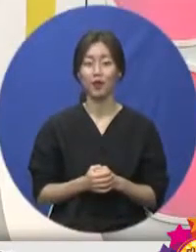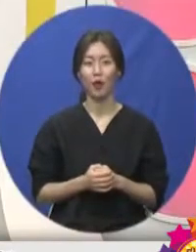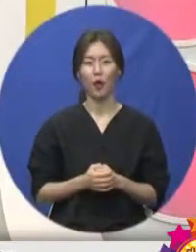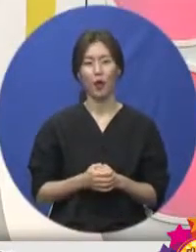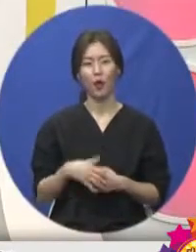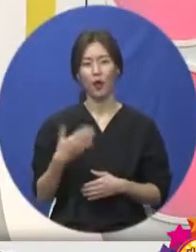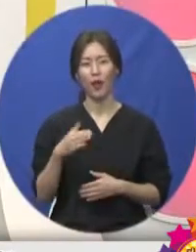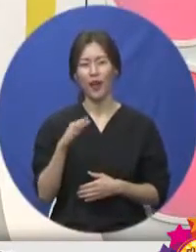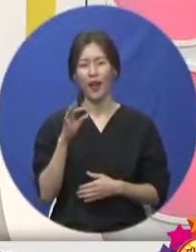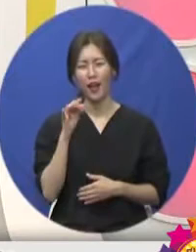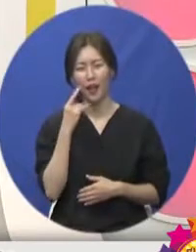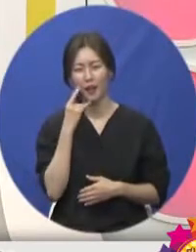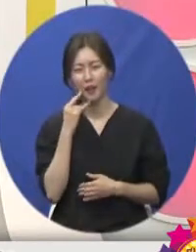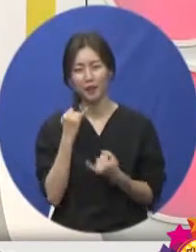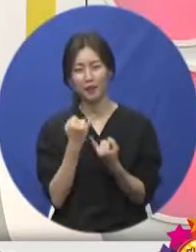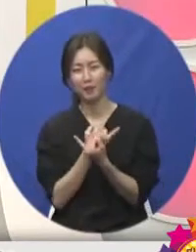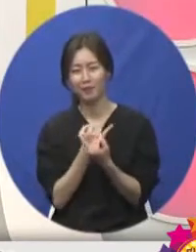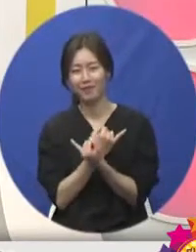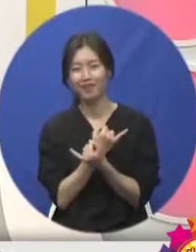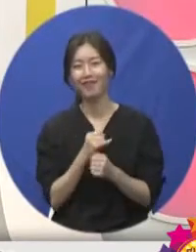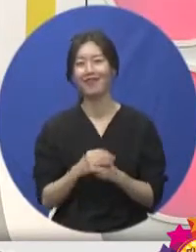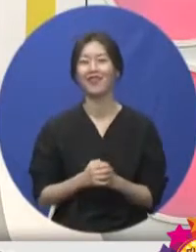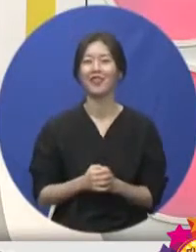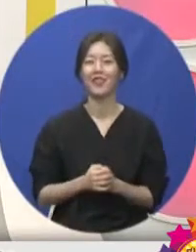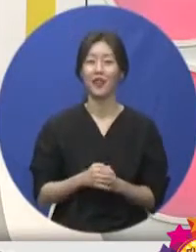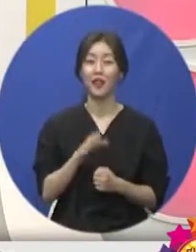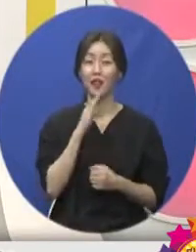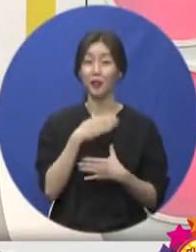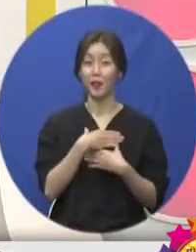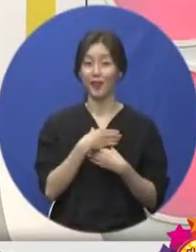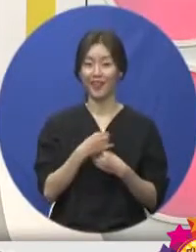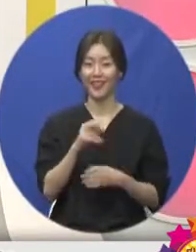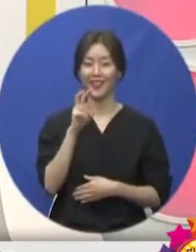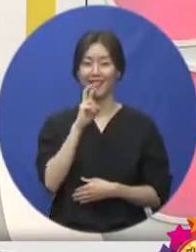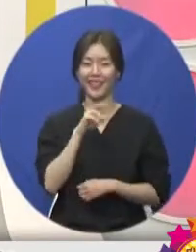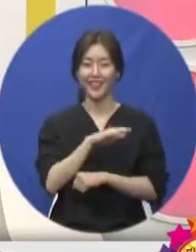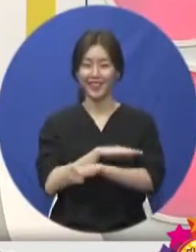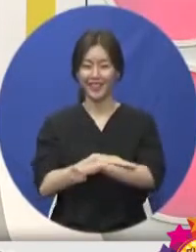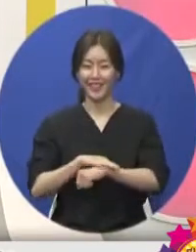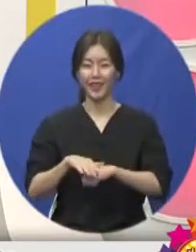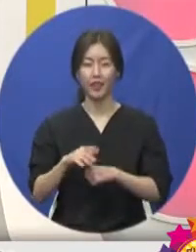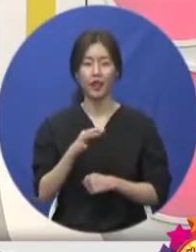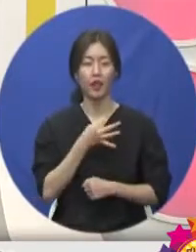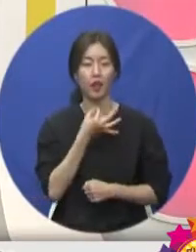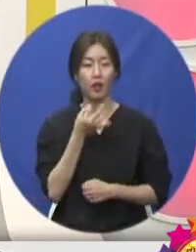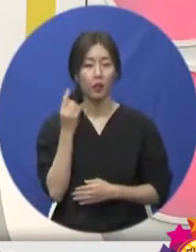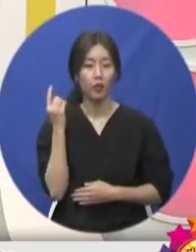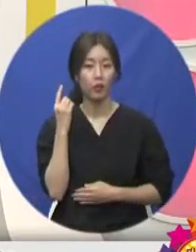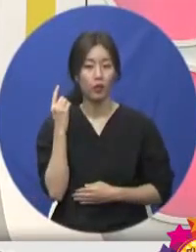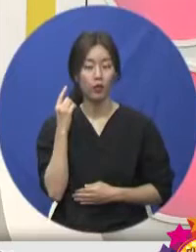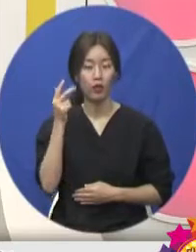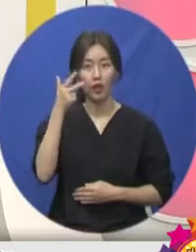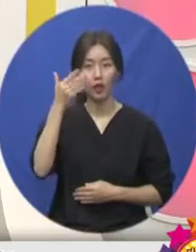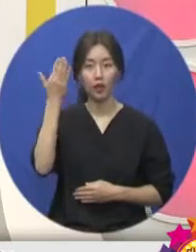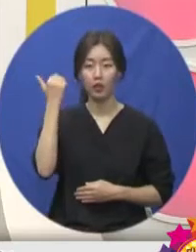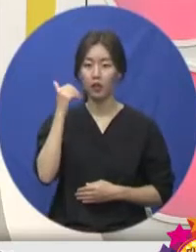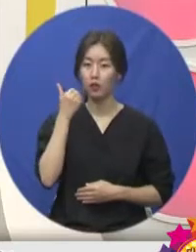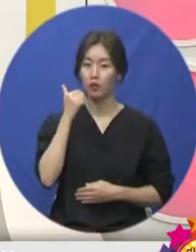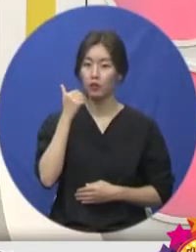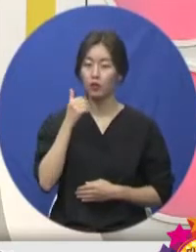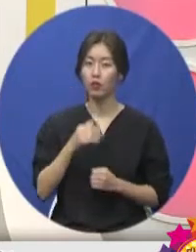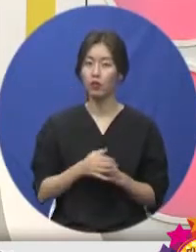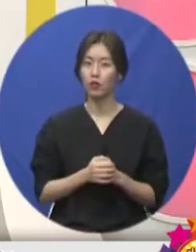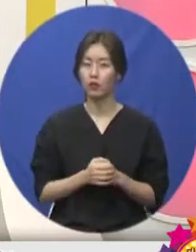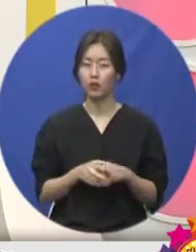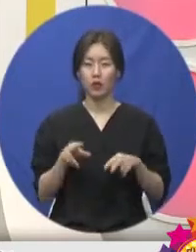야 잘하셨습니다 편안하게 잘하셨죠? 네. 아유, 예. 목소리가 네. 옛날에 그 성우 그